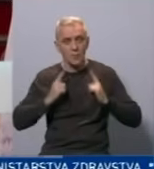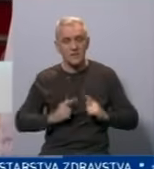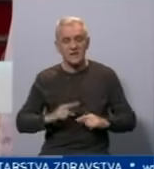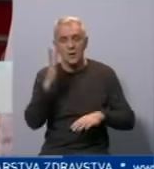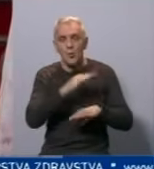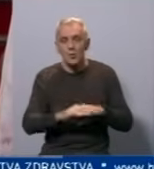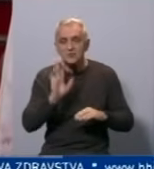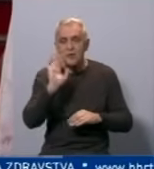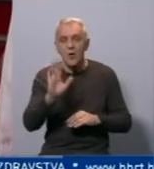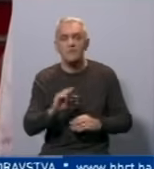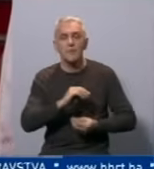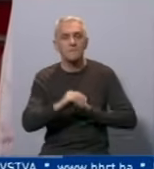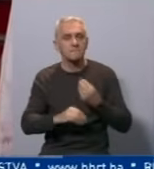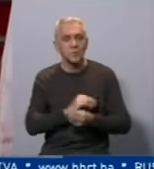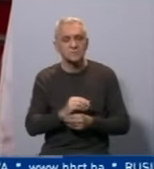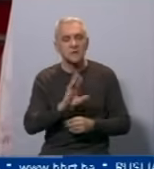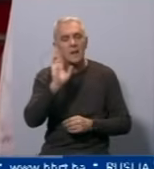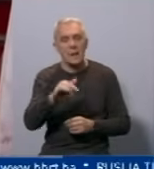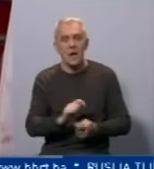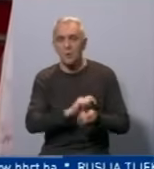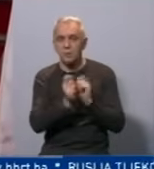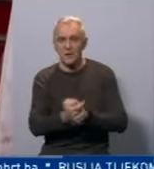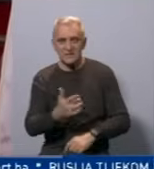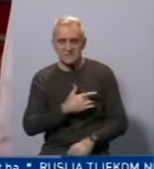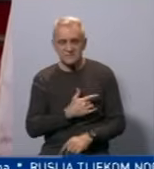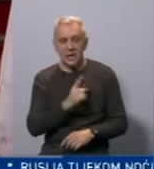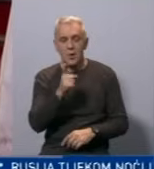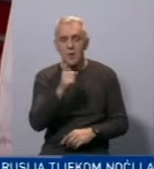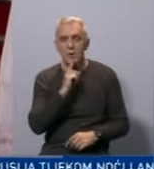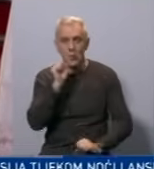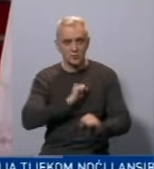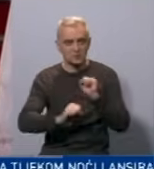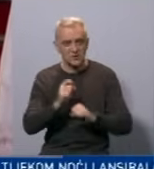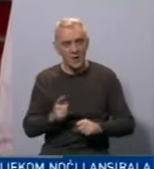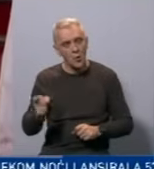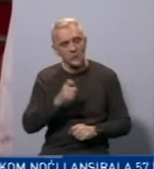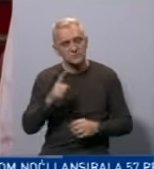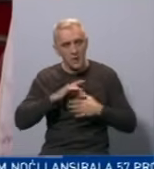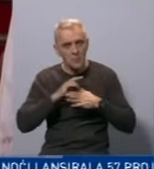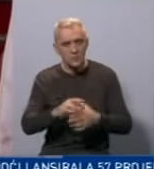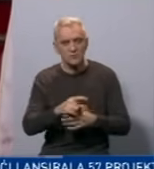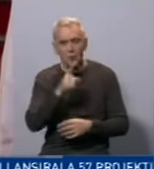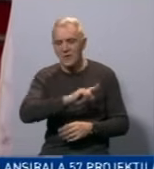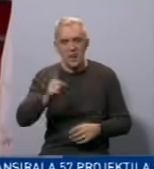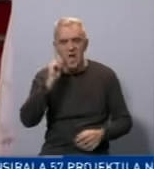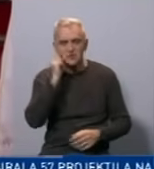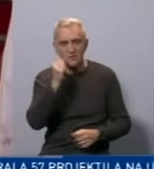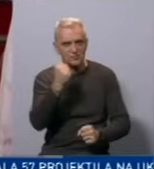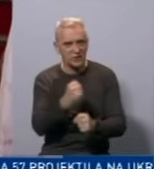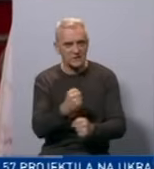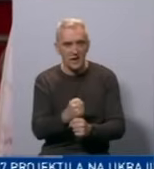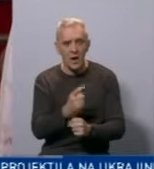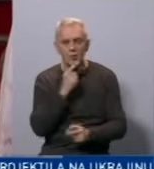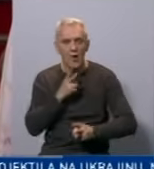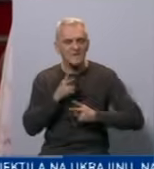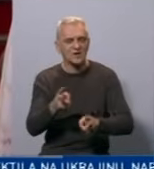utješi njihove porodice i neka promijeni srca onih koji štite, organizuju i provode ta nečovječna djela koja